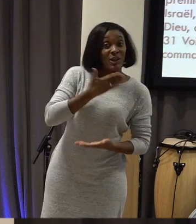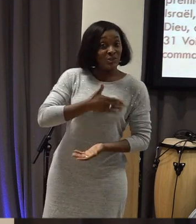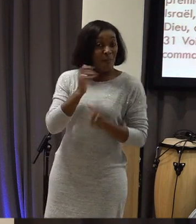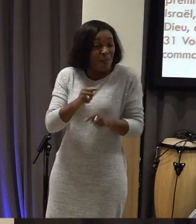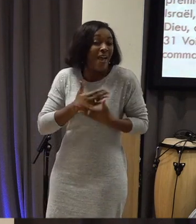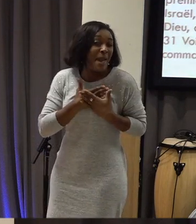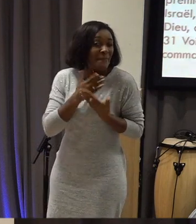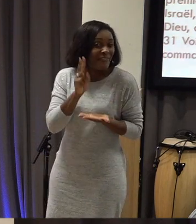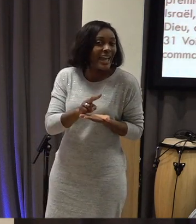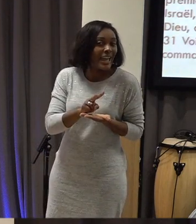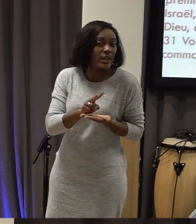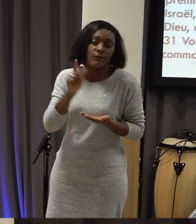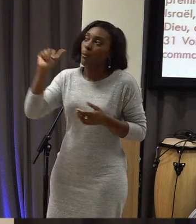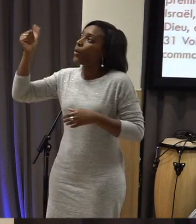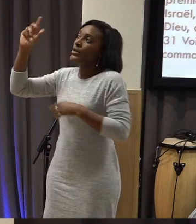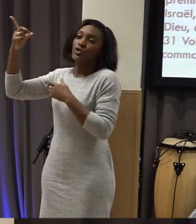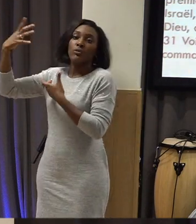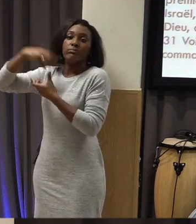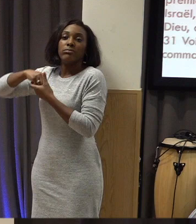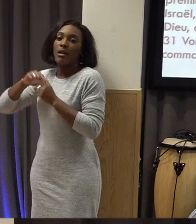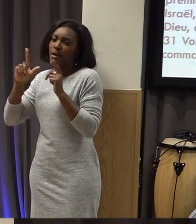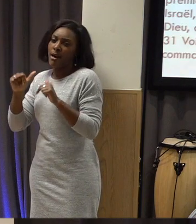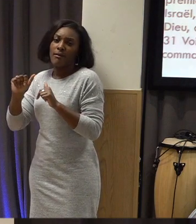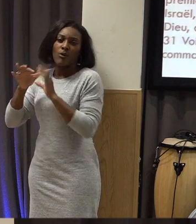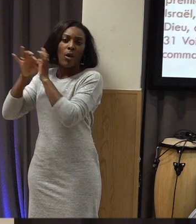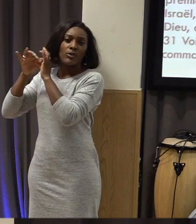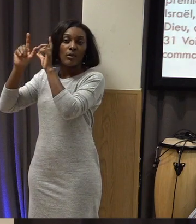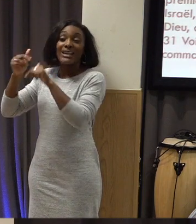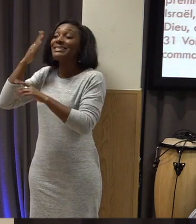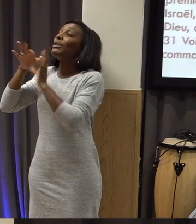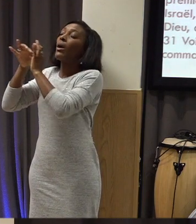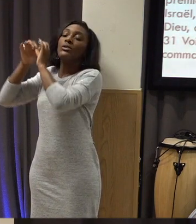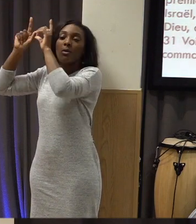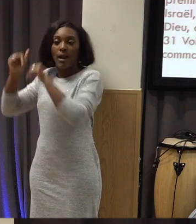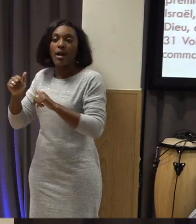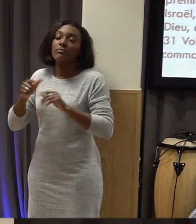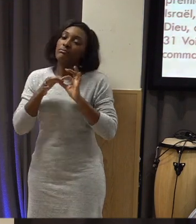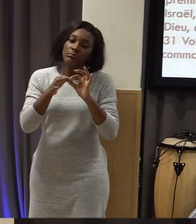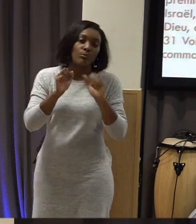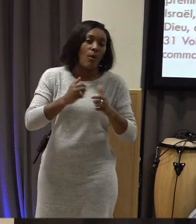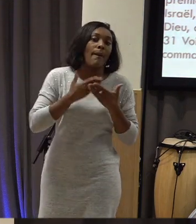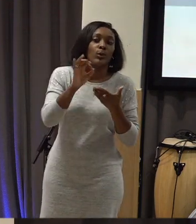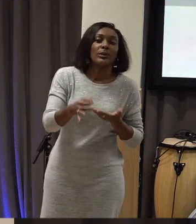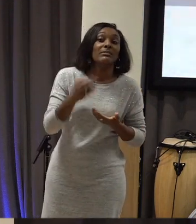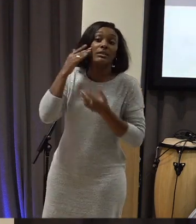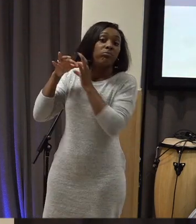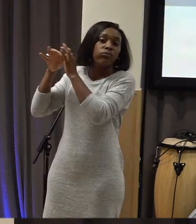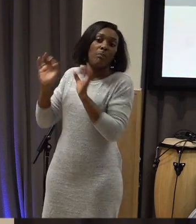vie. Et donc, nous devons enlever les idoles.